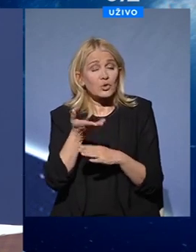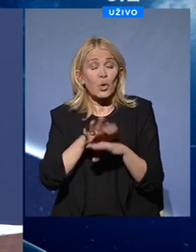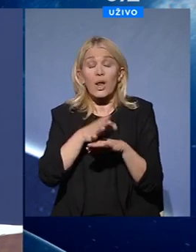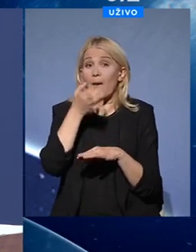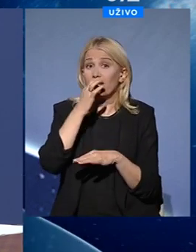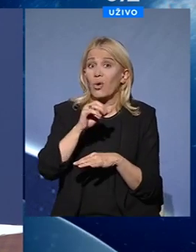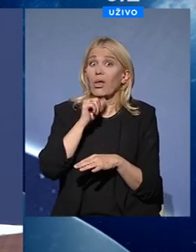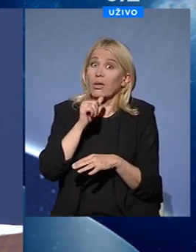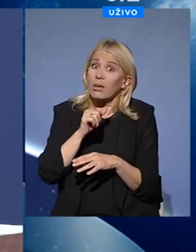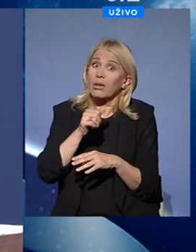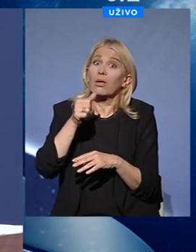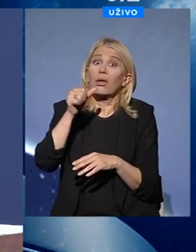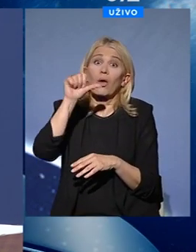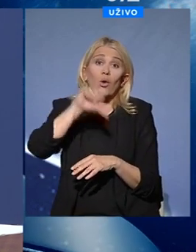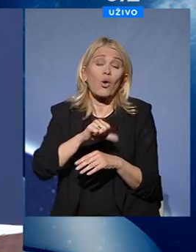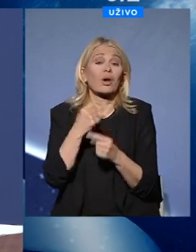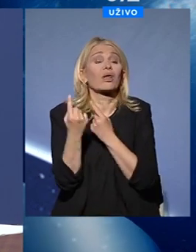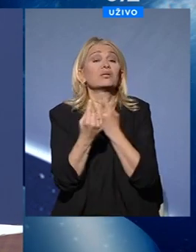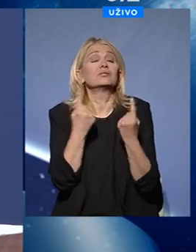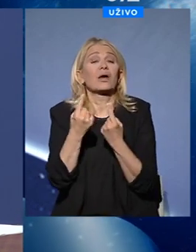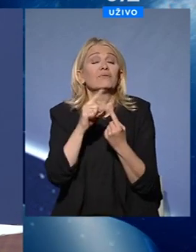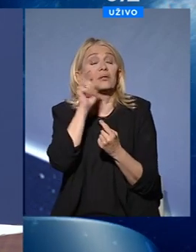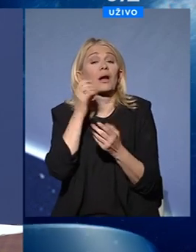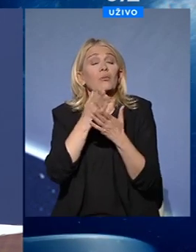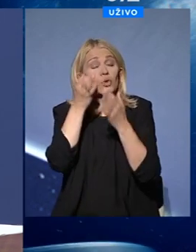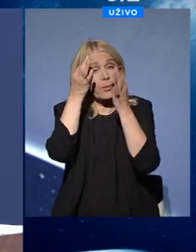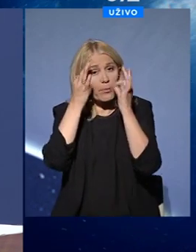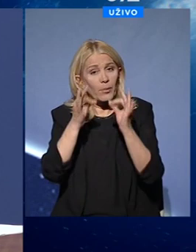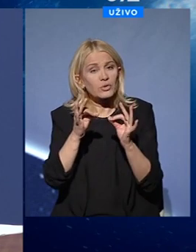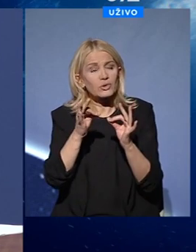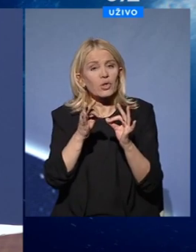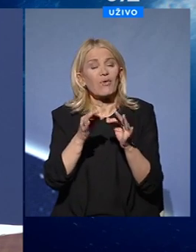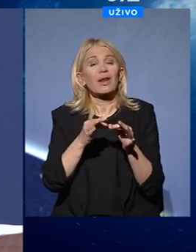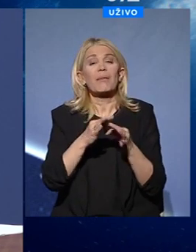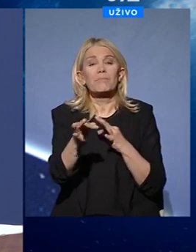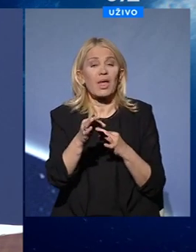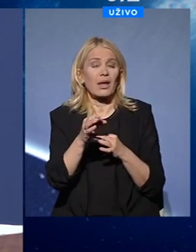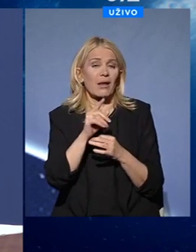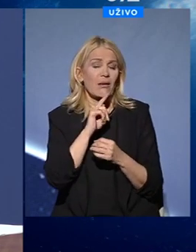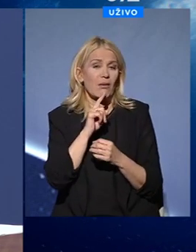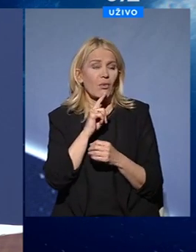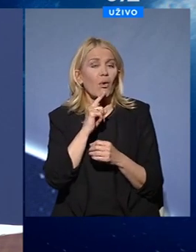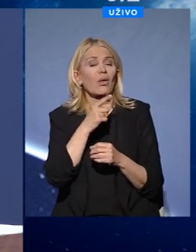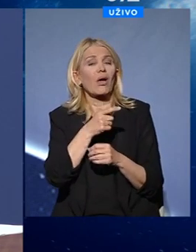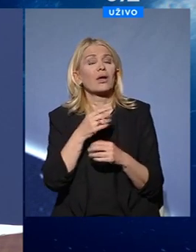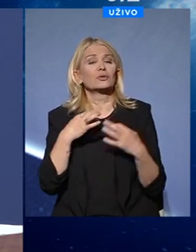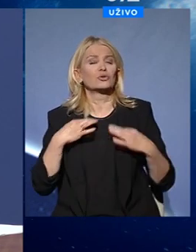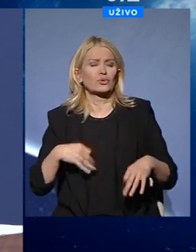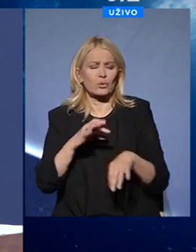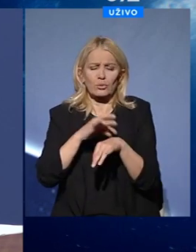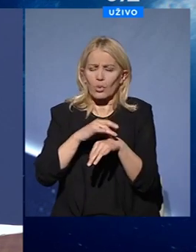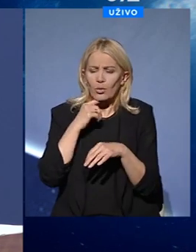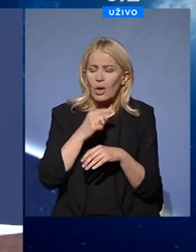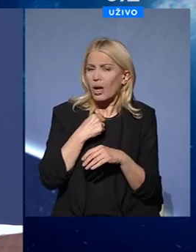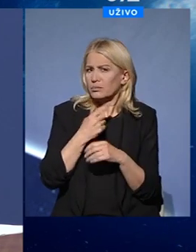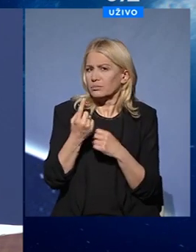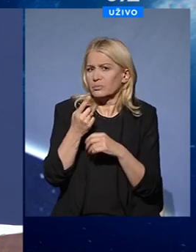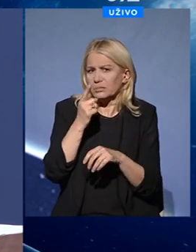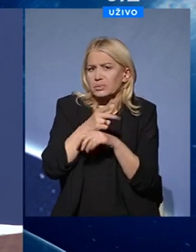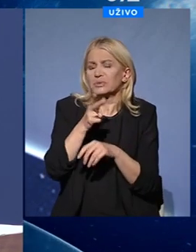na gore, u zavisnosti da li budemo poštovali mere koje struka preporučuje i